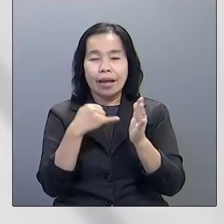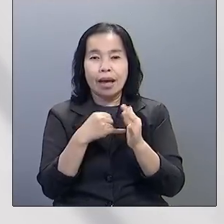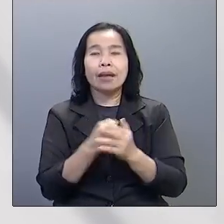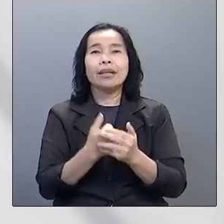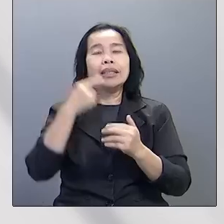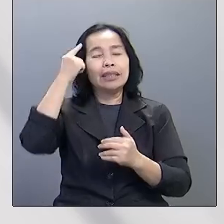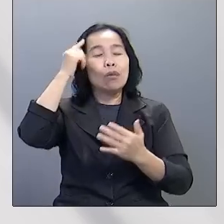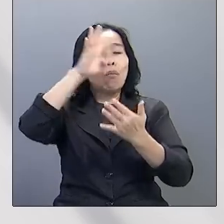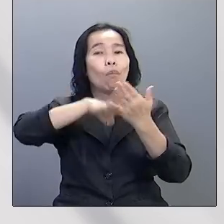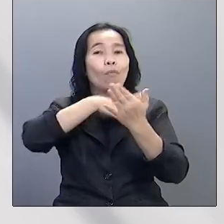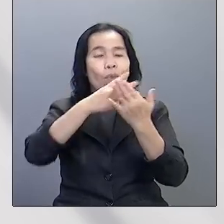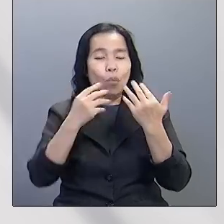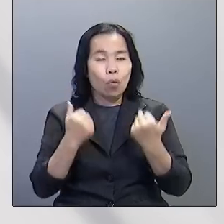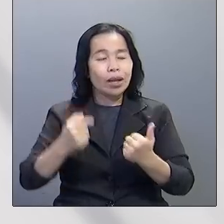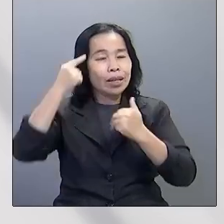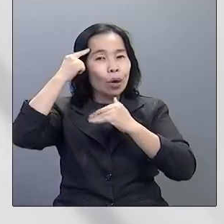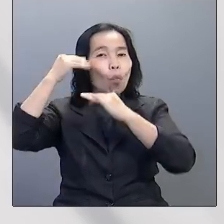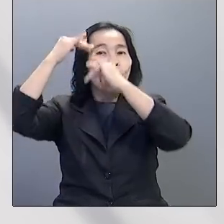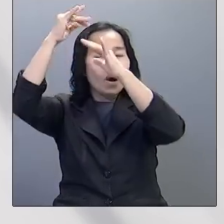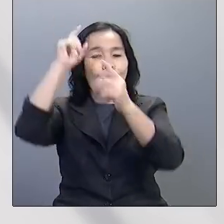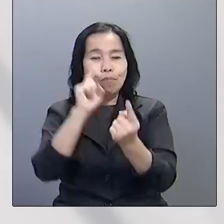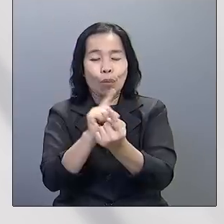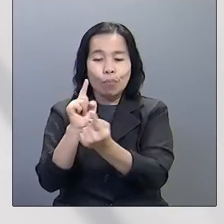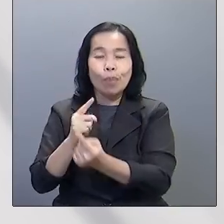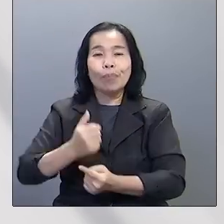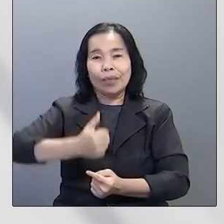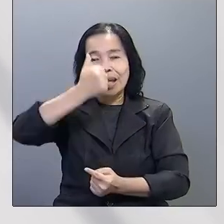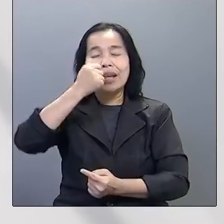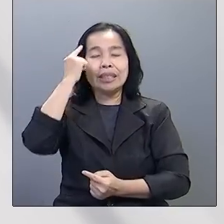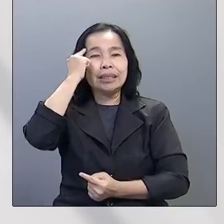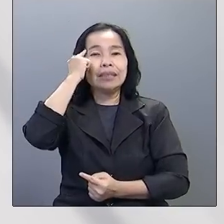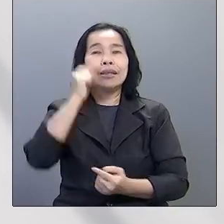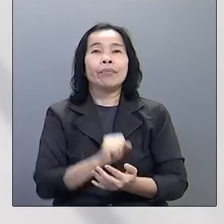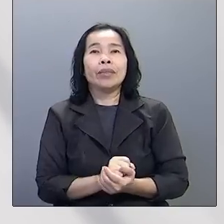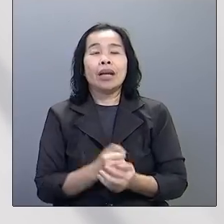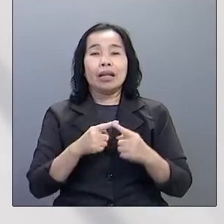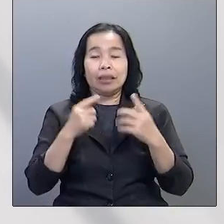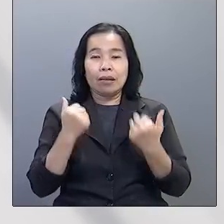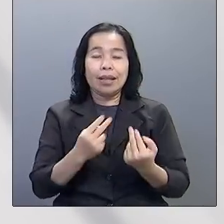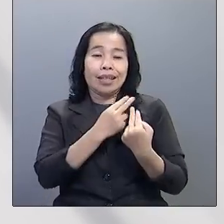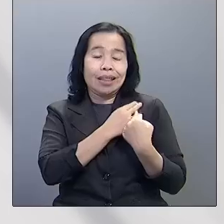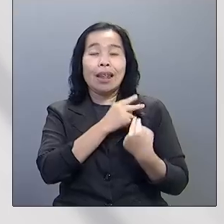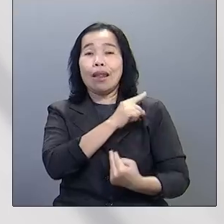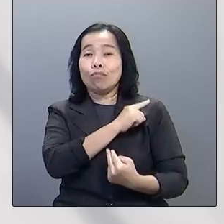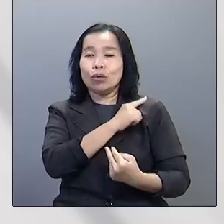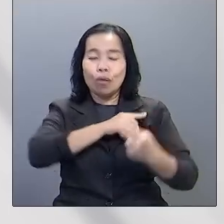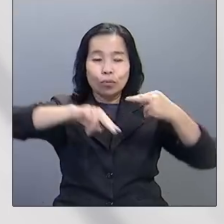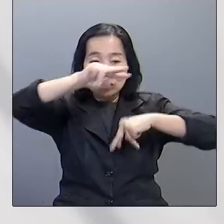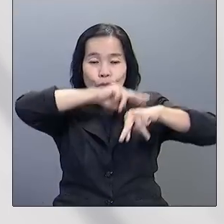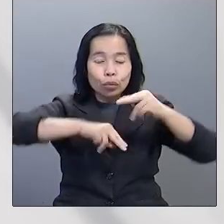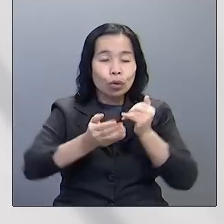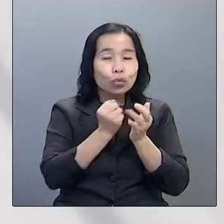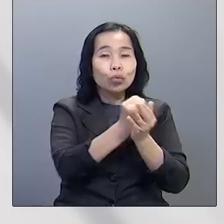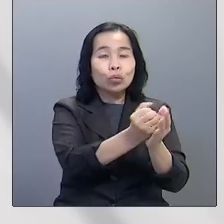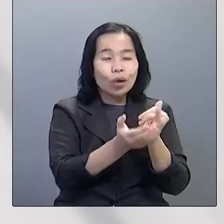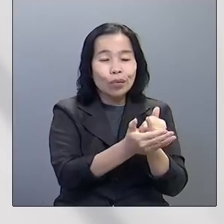คาดหวังค่ะว่าวันนี้จะพบผู้ที่สูญหายเพิ่มมากขึ้นนะคะโดยภารกิจในการค้นหาผู้สูญหายจะด